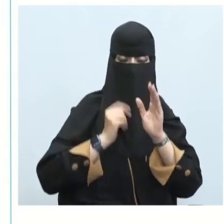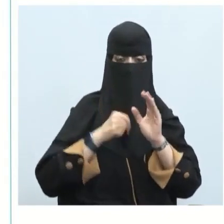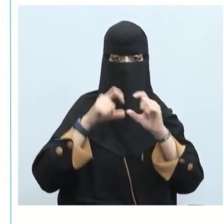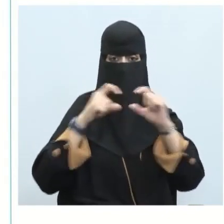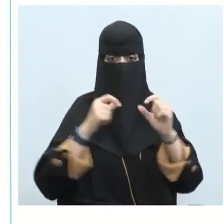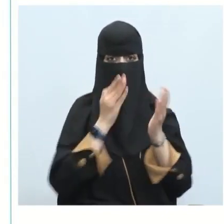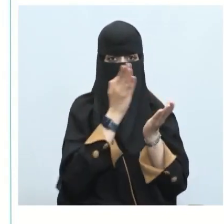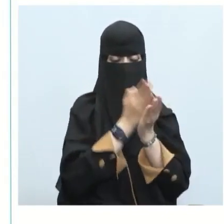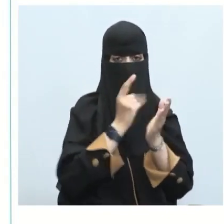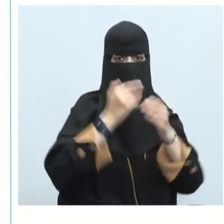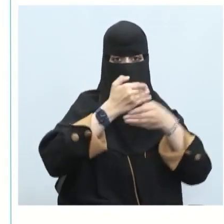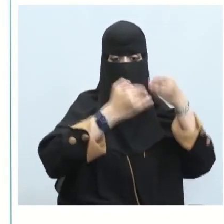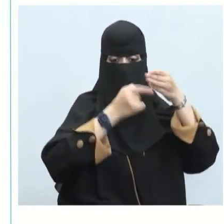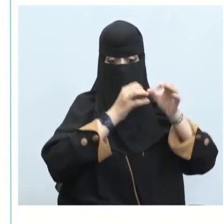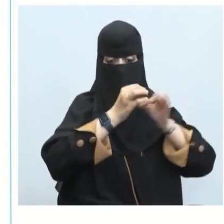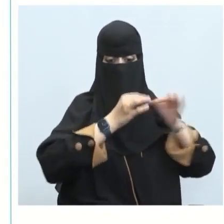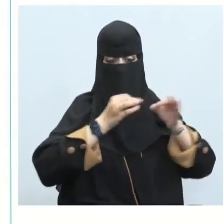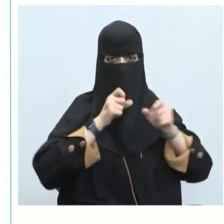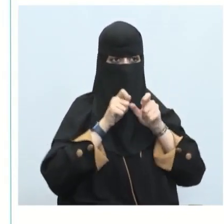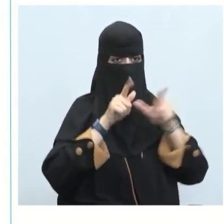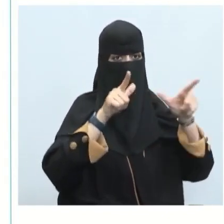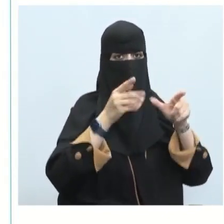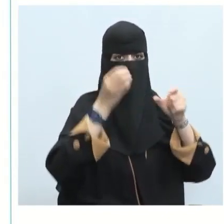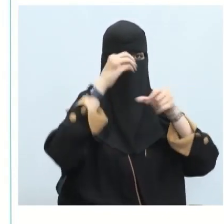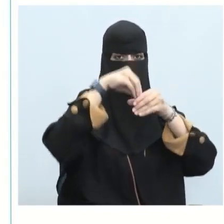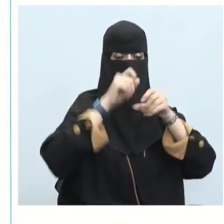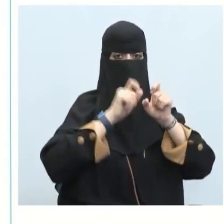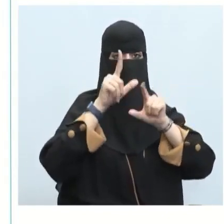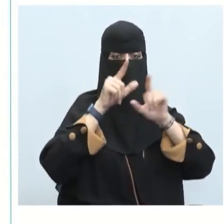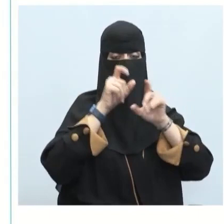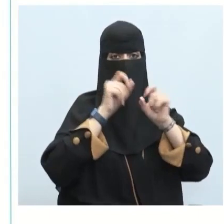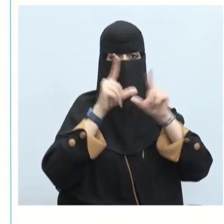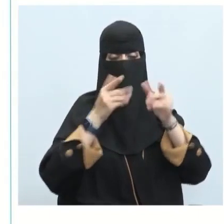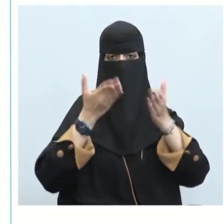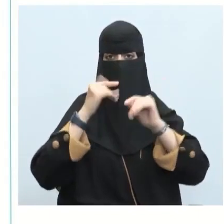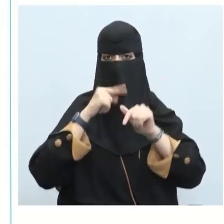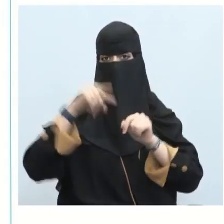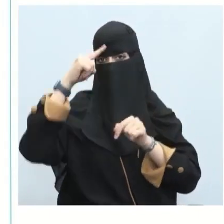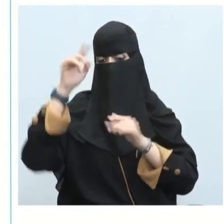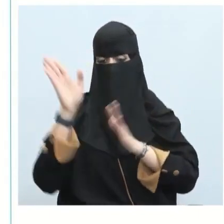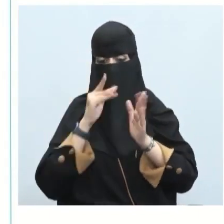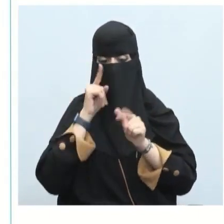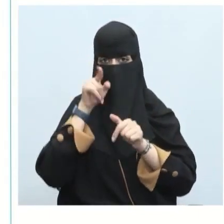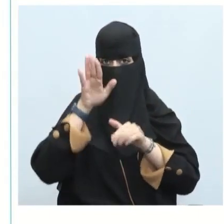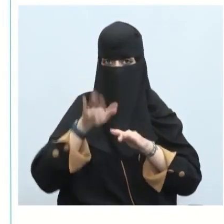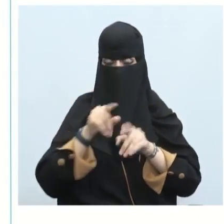وتنسيق ونشر المحتوى على الانترنت ابرز مثال